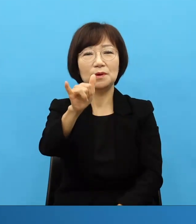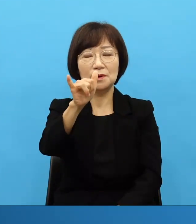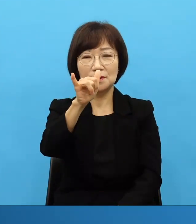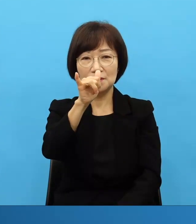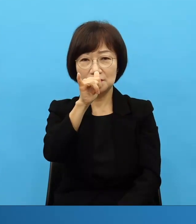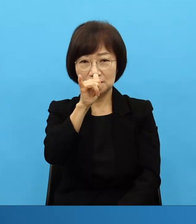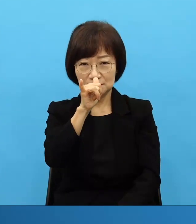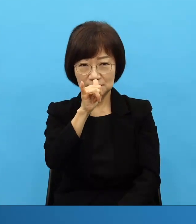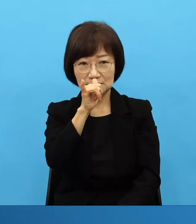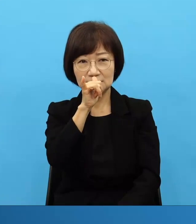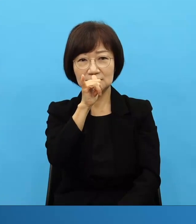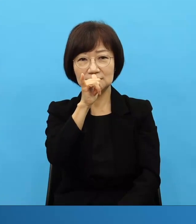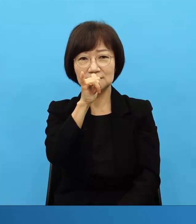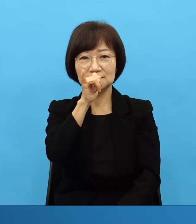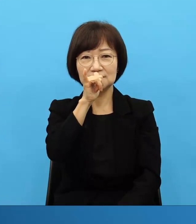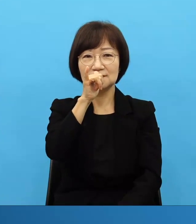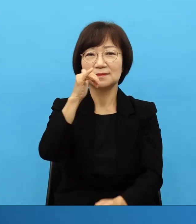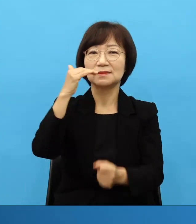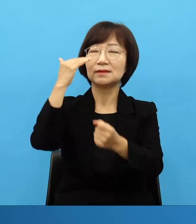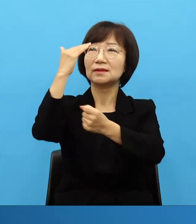영원토록 있도다.